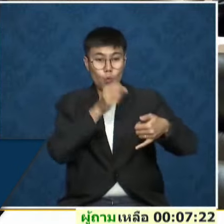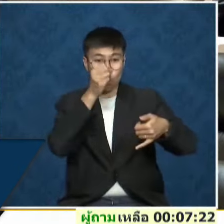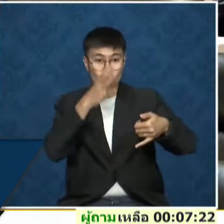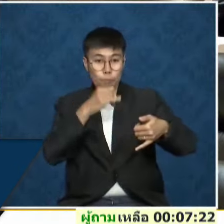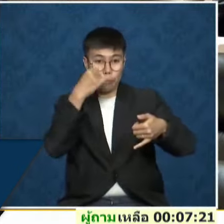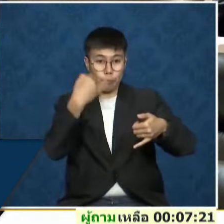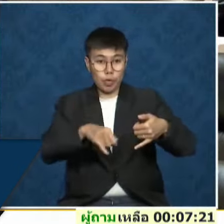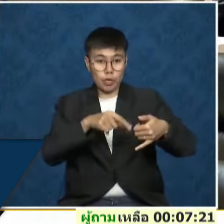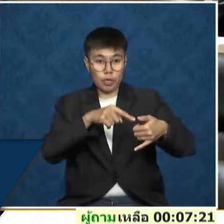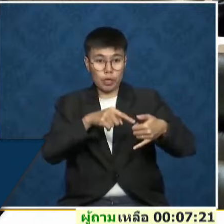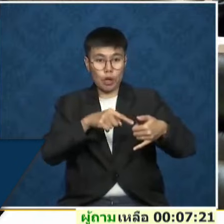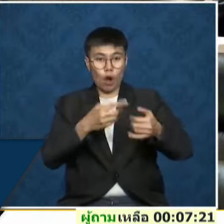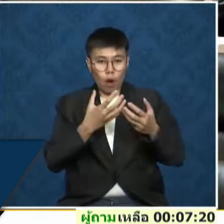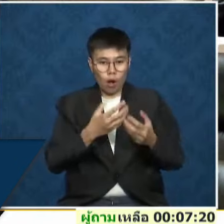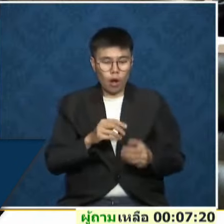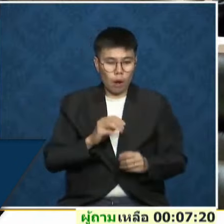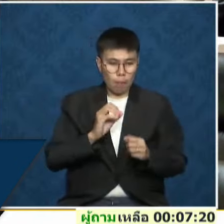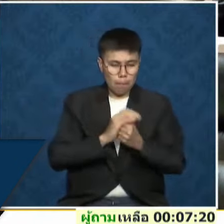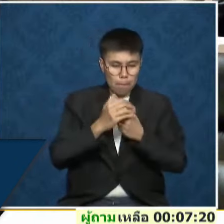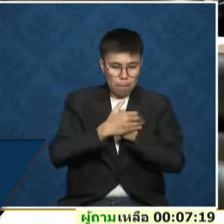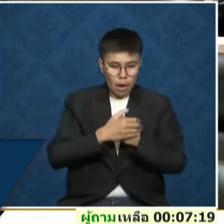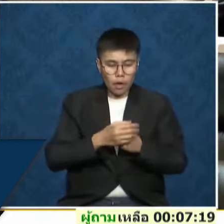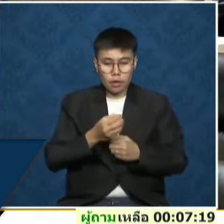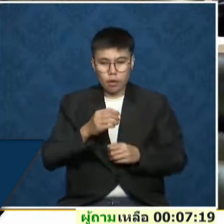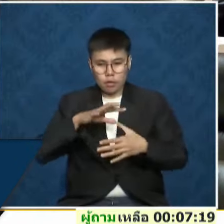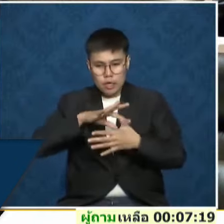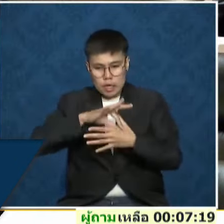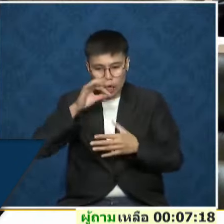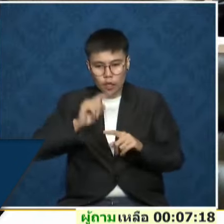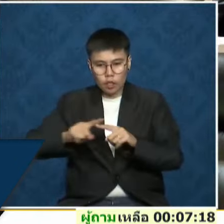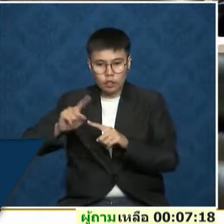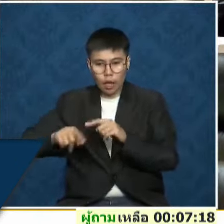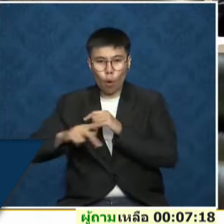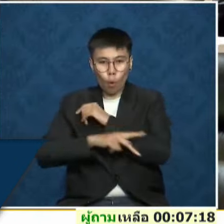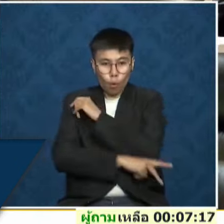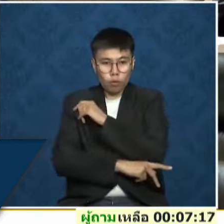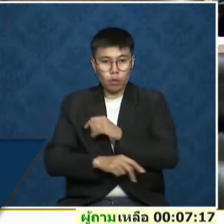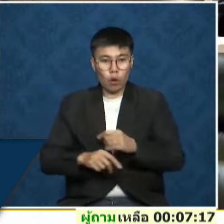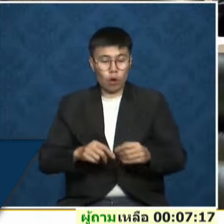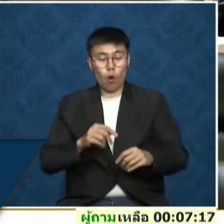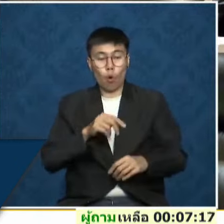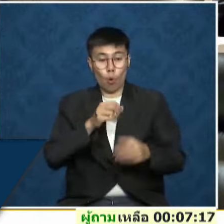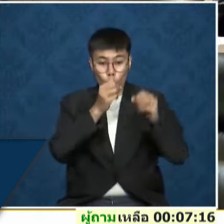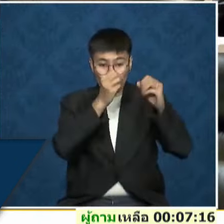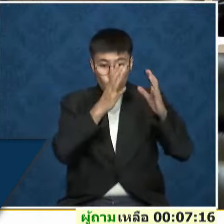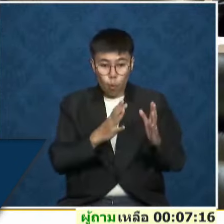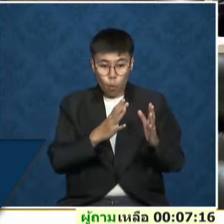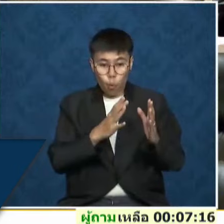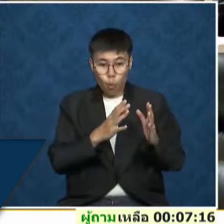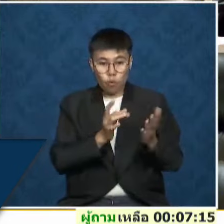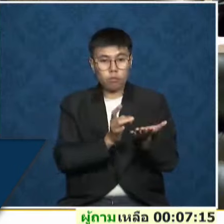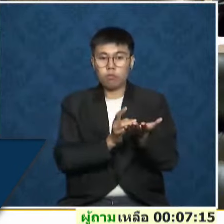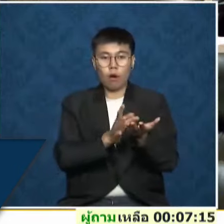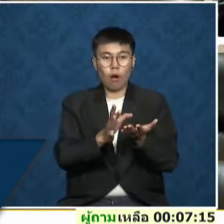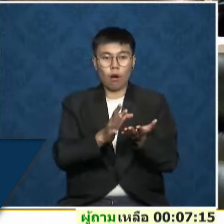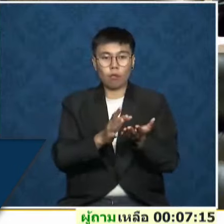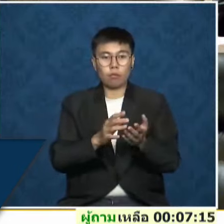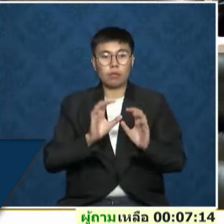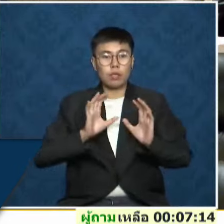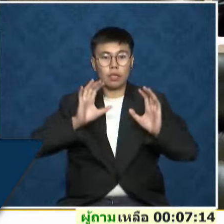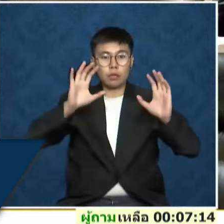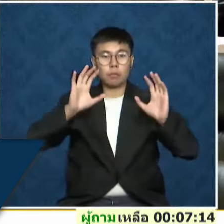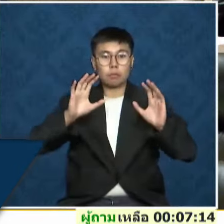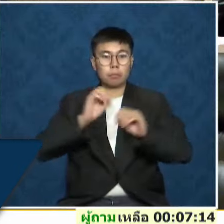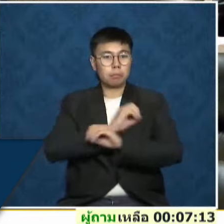ทุจริตวัตถุดิบอาหารกลางวันจนสำนักงานเขตพื้นที่เนี่ยมีคำสั่งปลดครูท่านนี้ออกจากนะคะราชการเอาล่ะเรื่องคดีเ